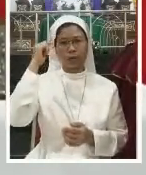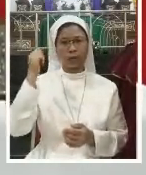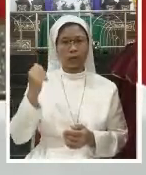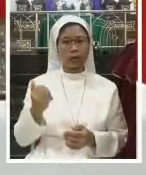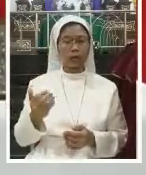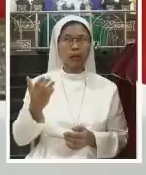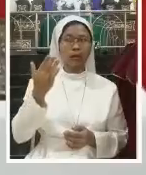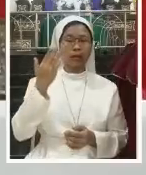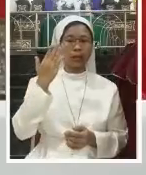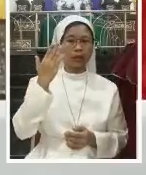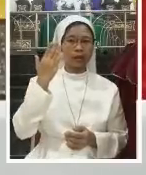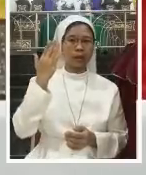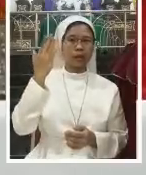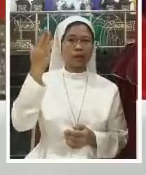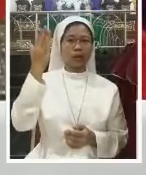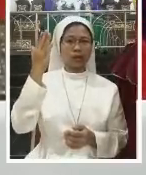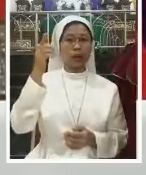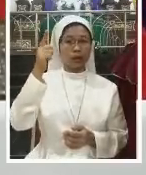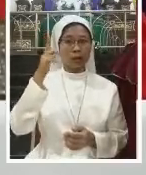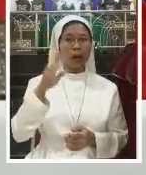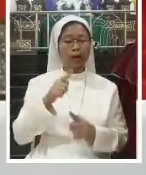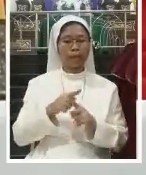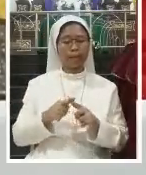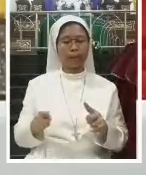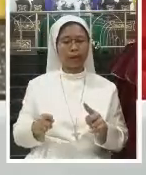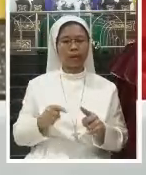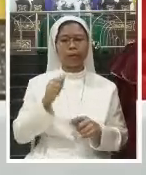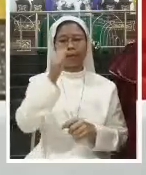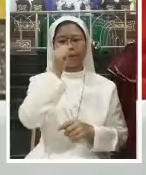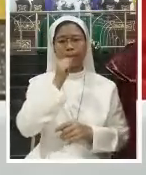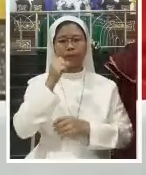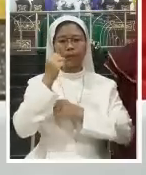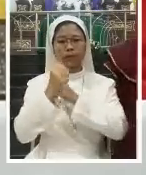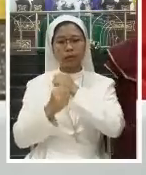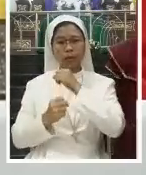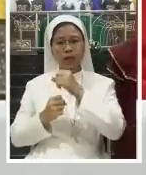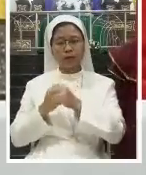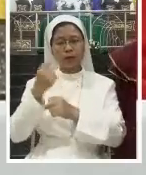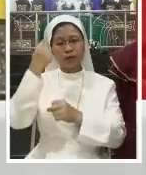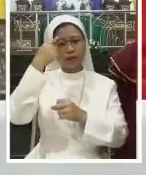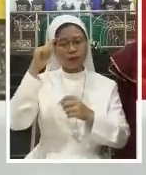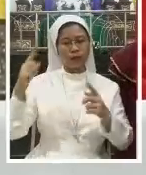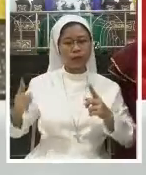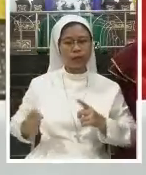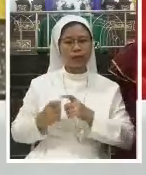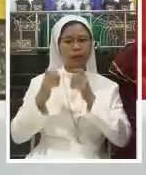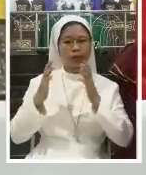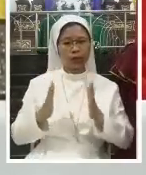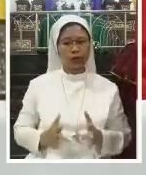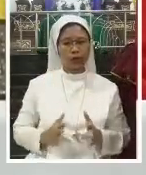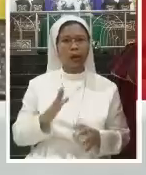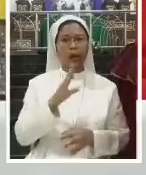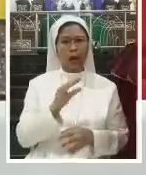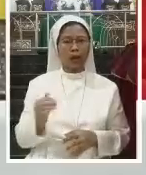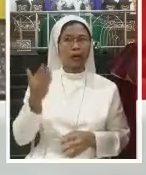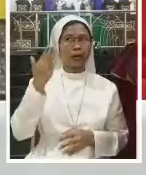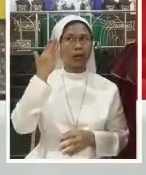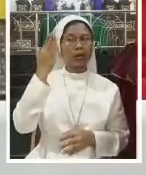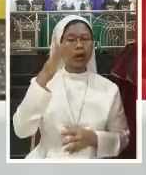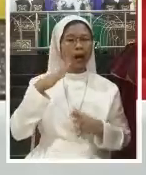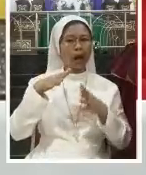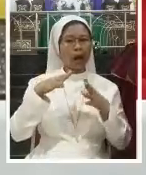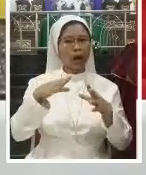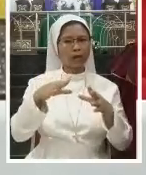sala, nagpakanigong magtiyos para sa mga parakasala, asin mag-ako ning